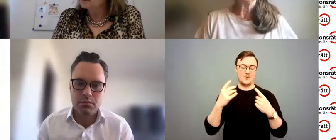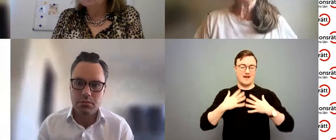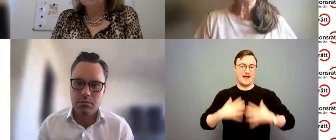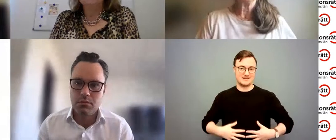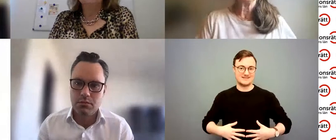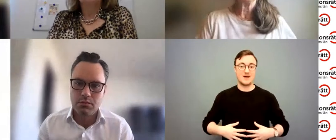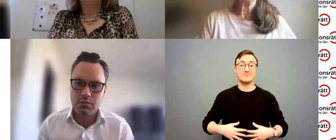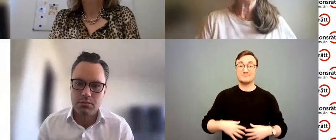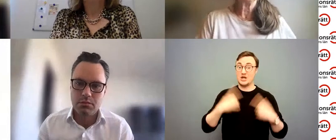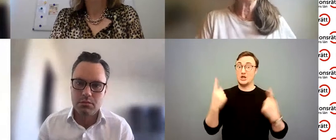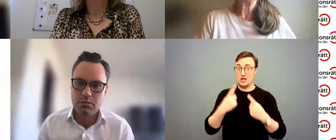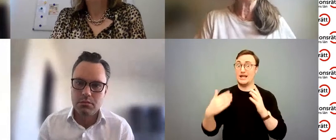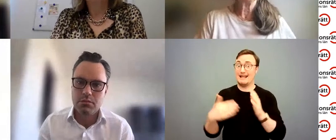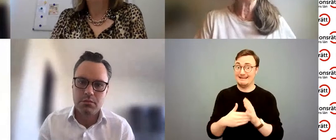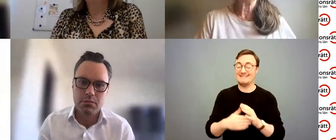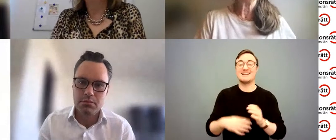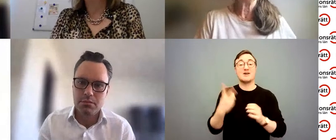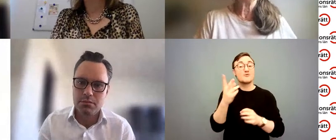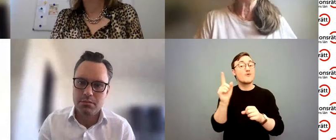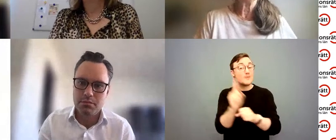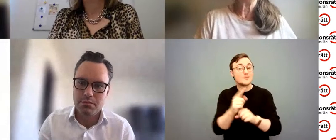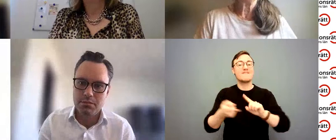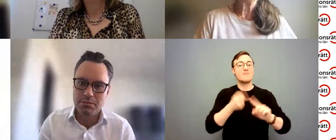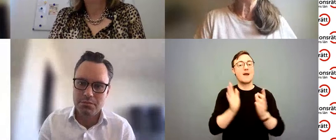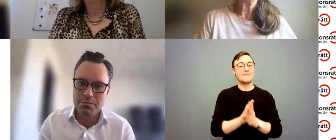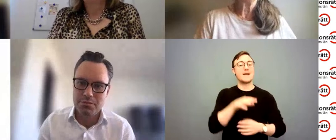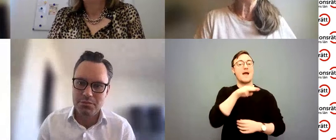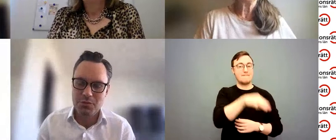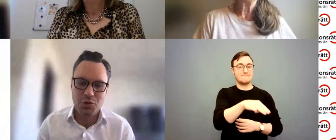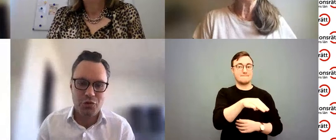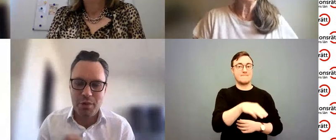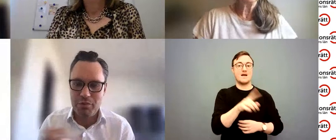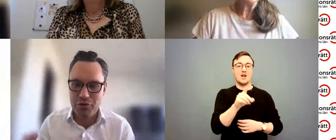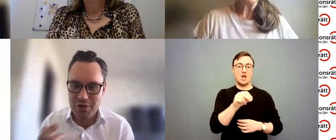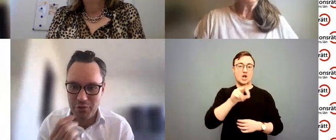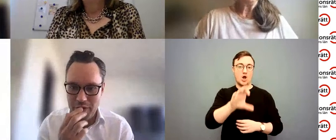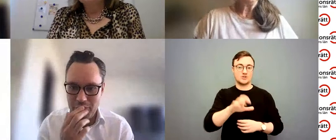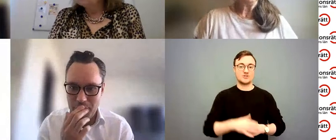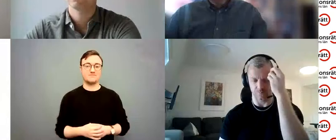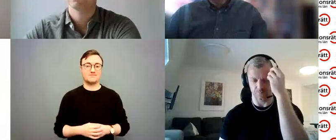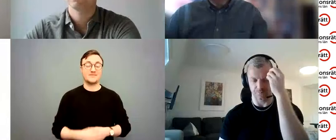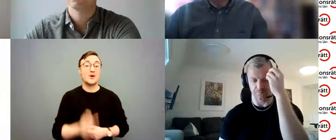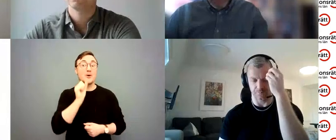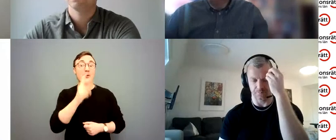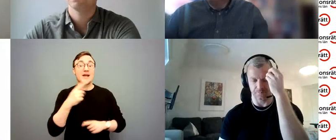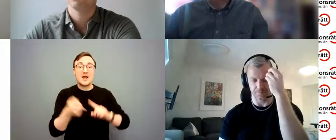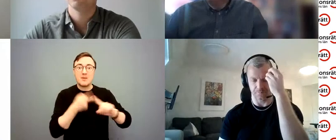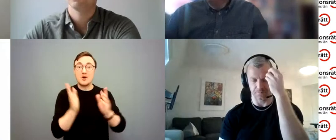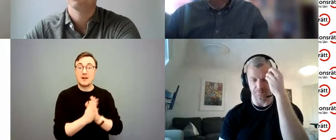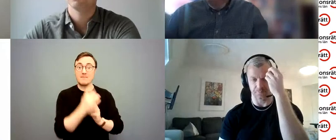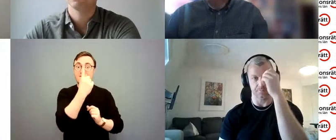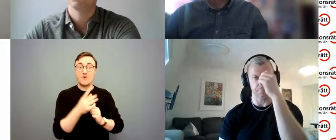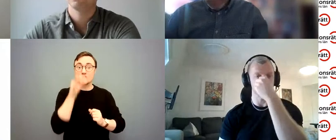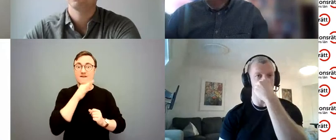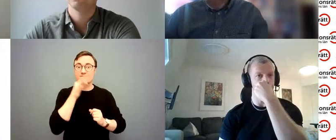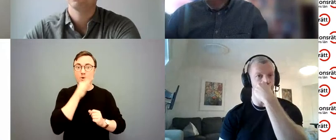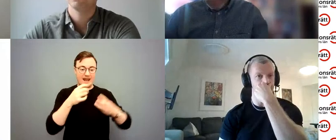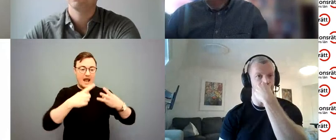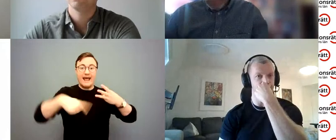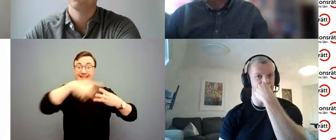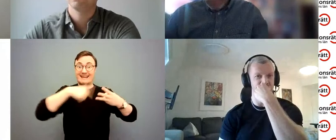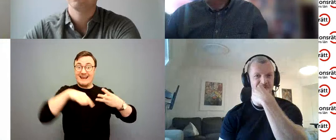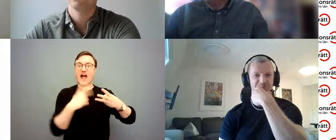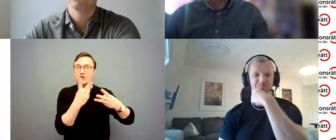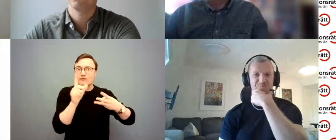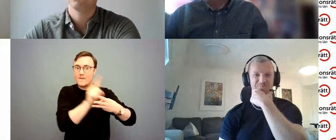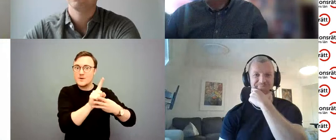se. Då börjar vi med Lars Rodén, Moderaterna. Då svarar jag på första frågan 2 minuter, eller ska jag ta alla 3? Nej, du måste ta